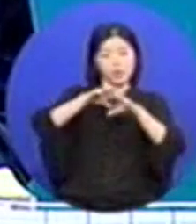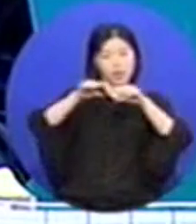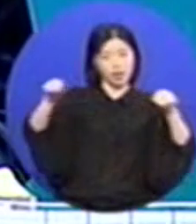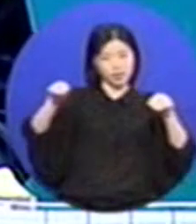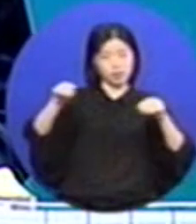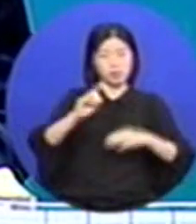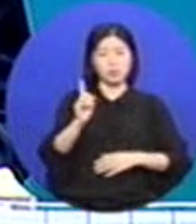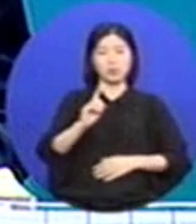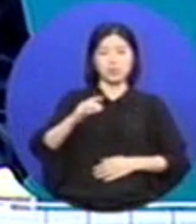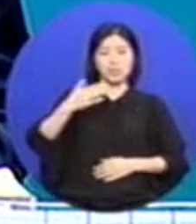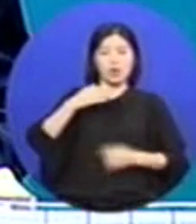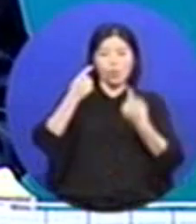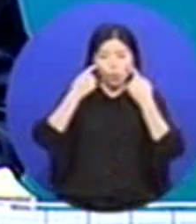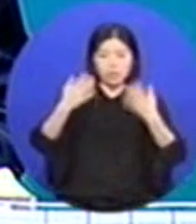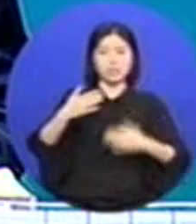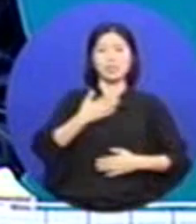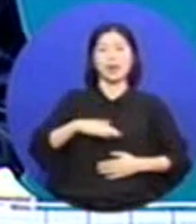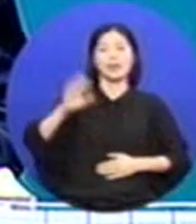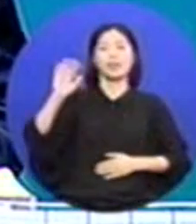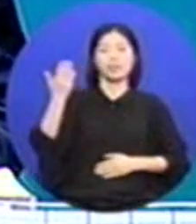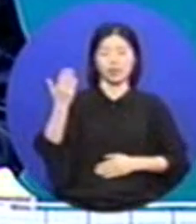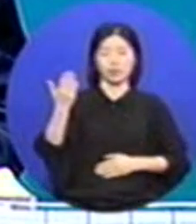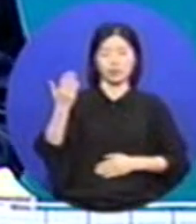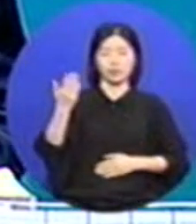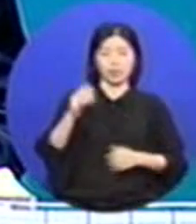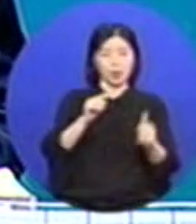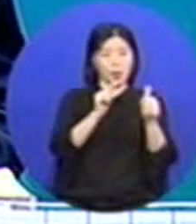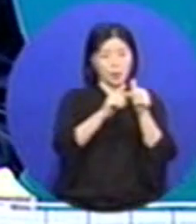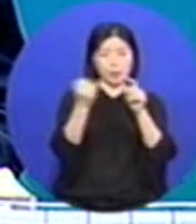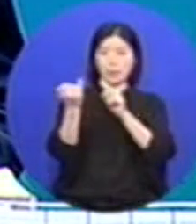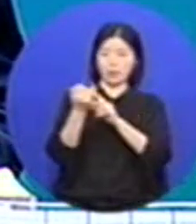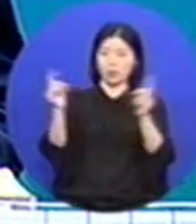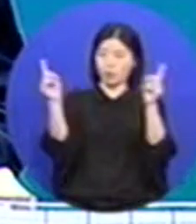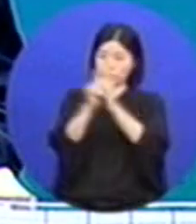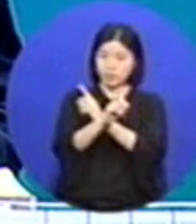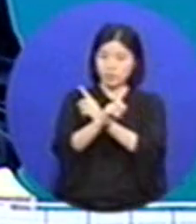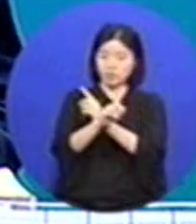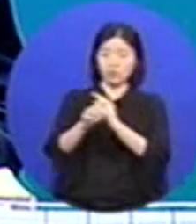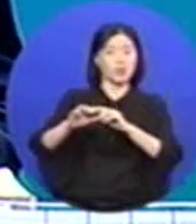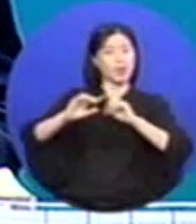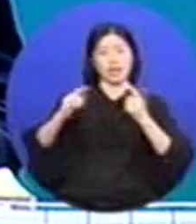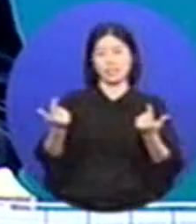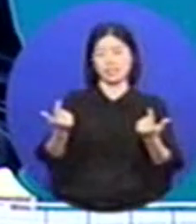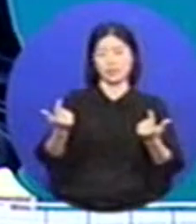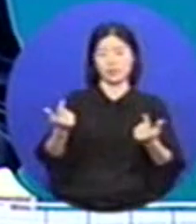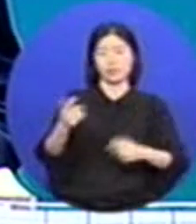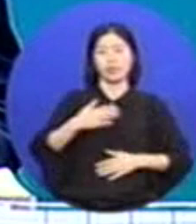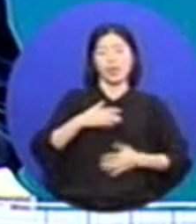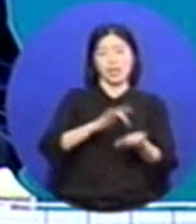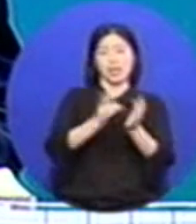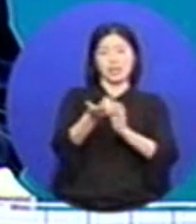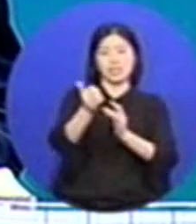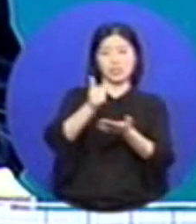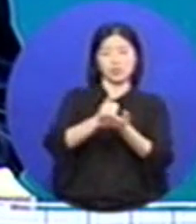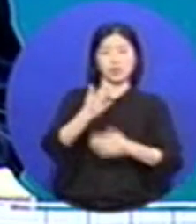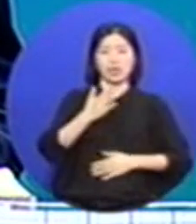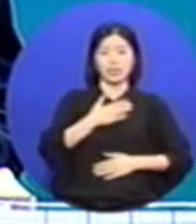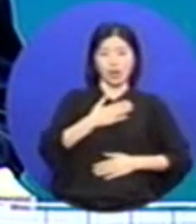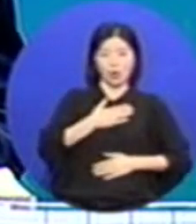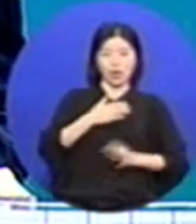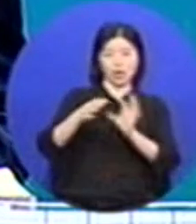정확히 아셔야 합니다 배우자를 고치는 거 아니에요 예수님과 나와의 관계가 바로 되는